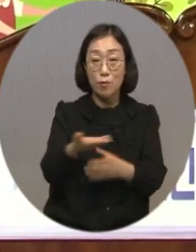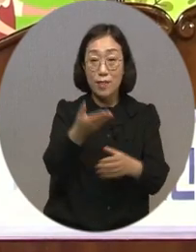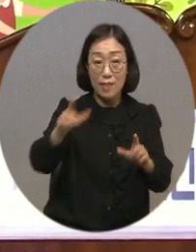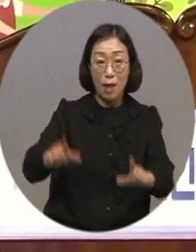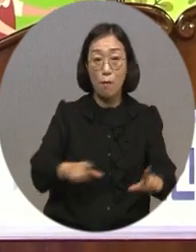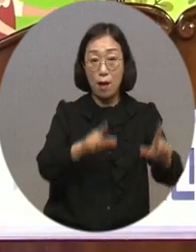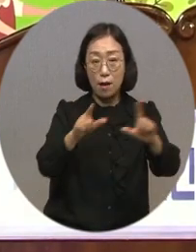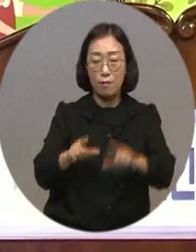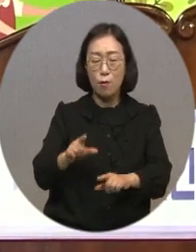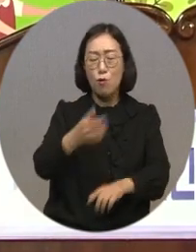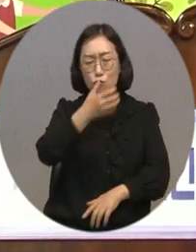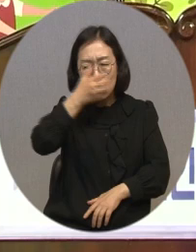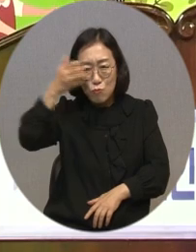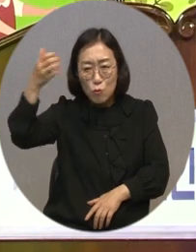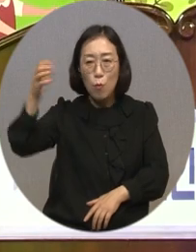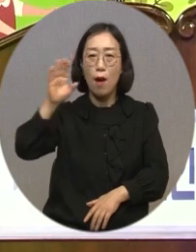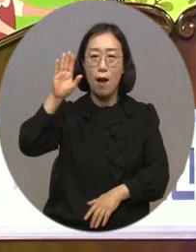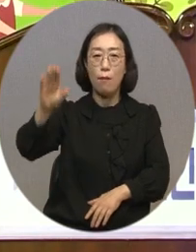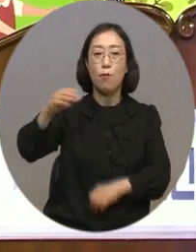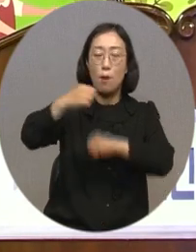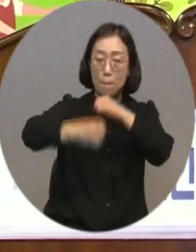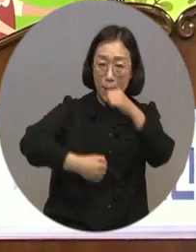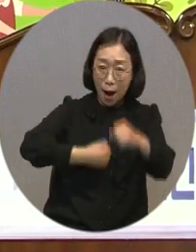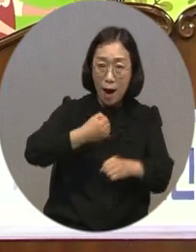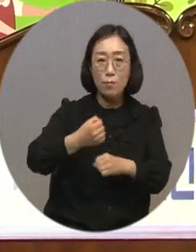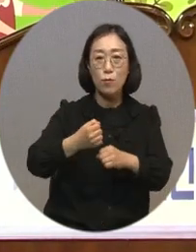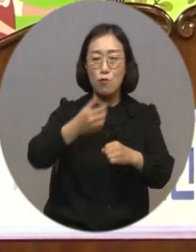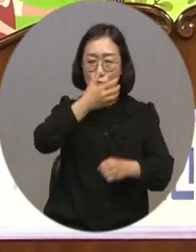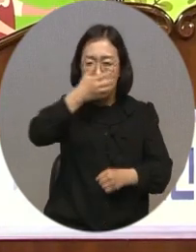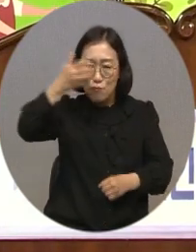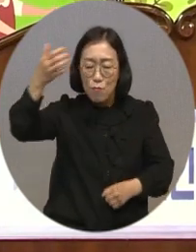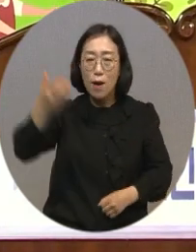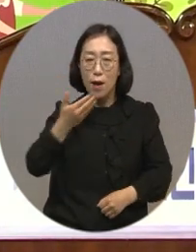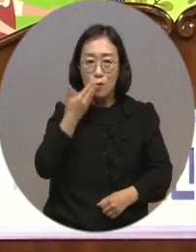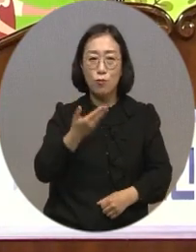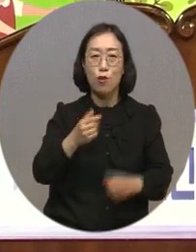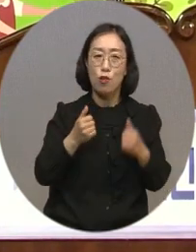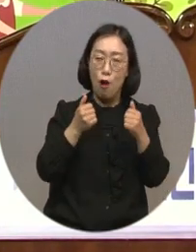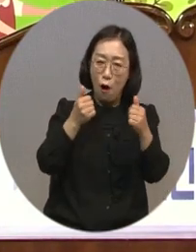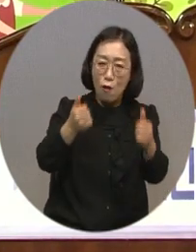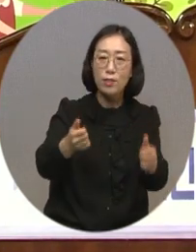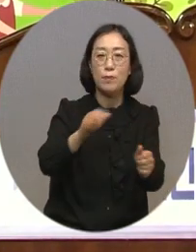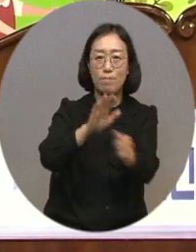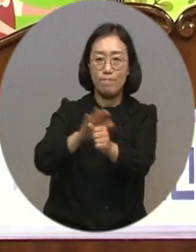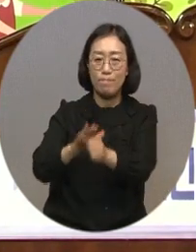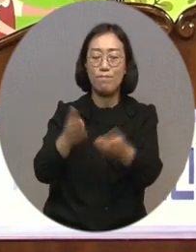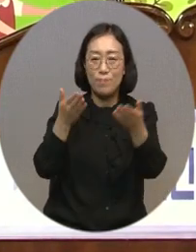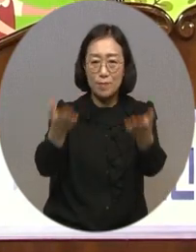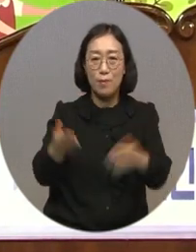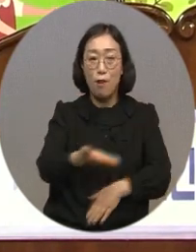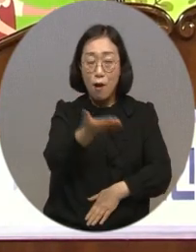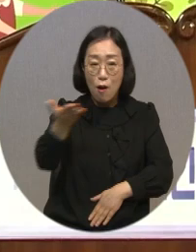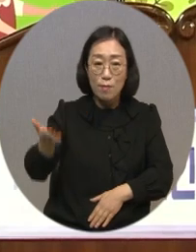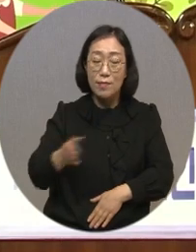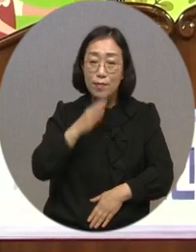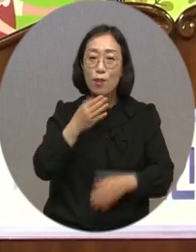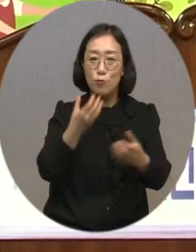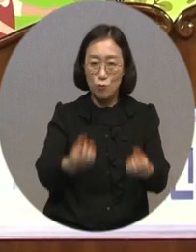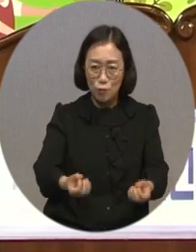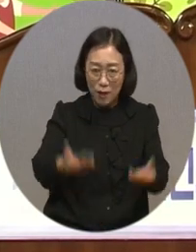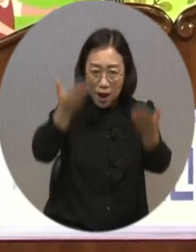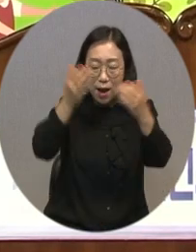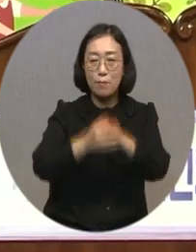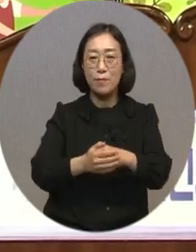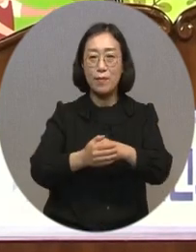꿈꾸고 앞으로도 마음껏 꿈꿀 수 있도록 열심히 함께해 하겠습니다. 여러분 진심으로 장애인의 날